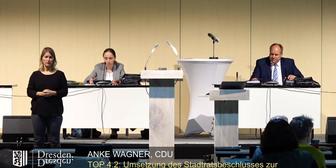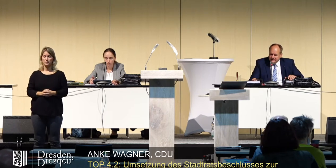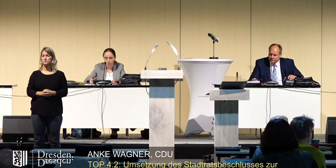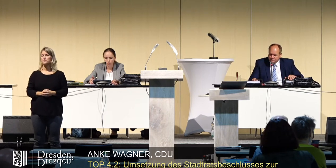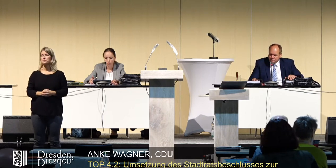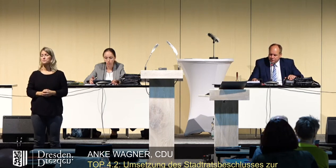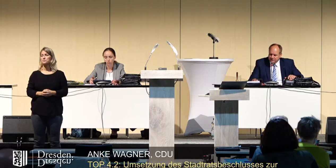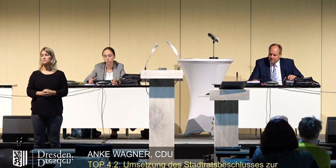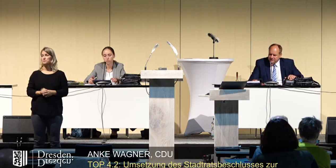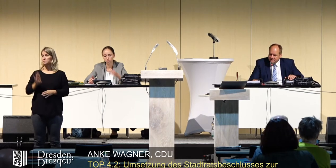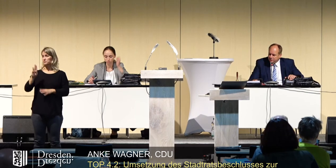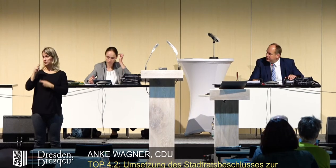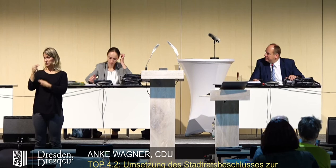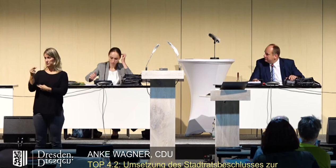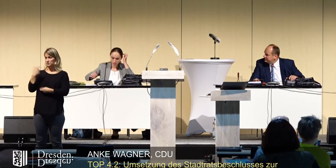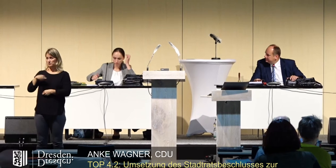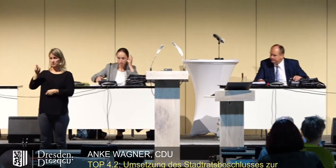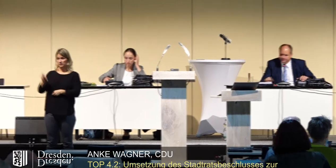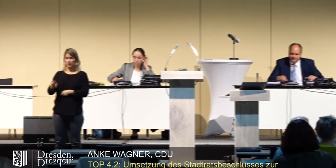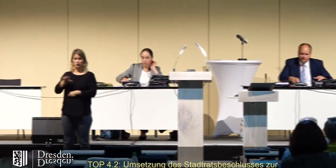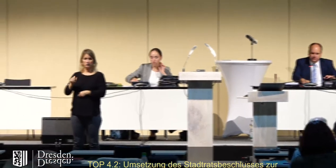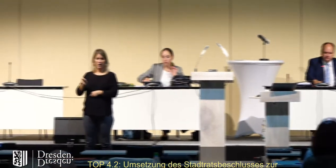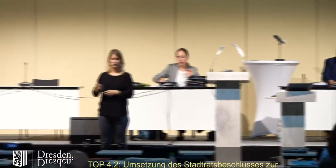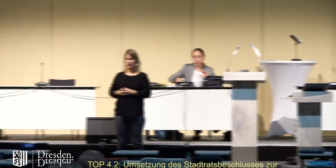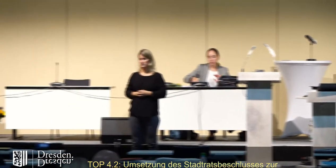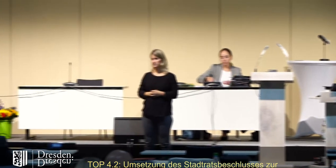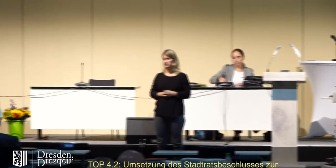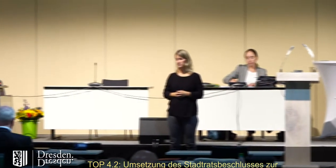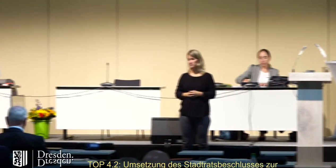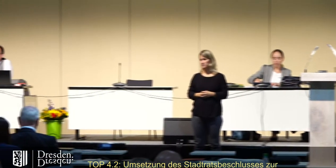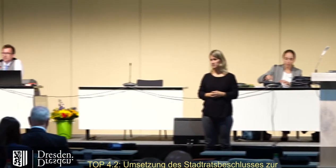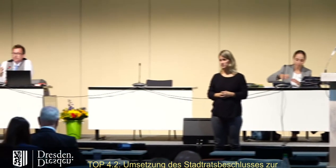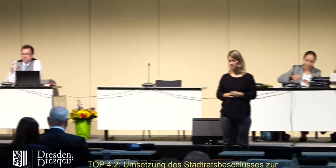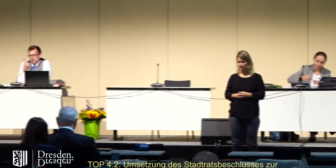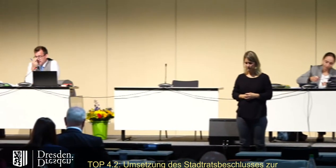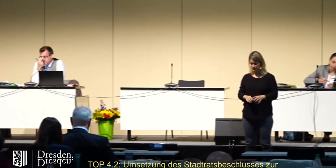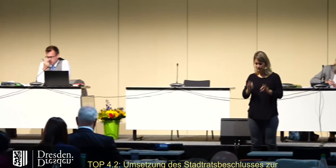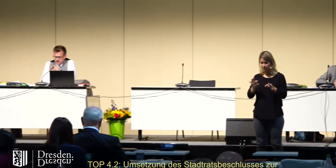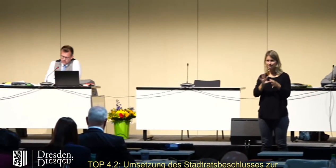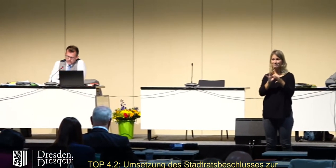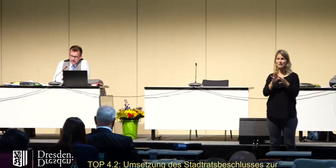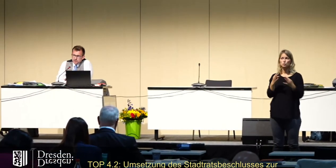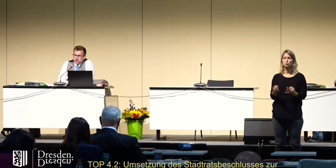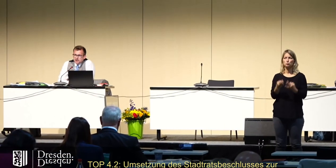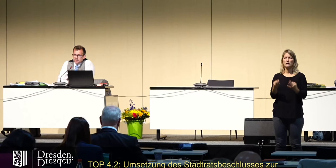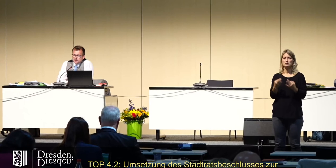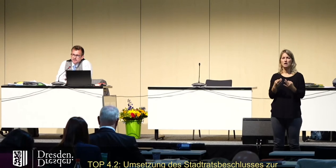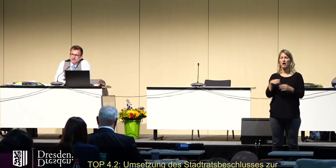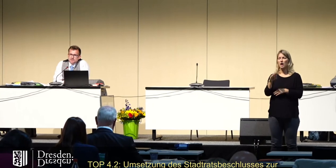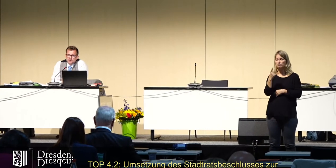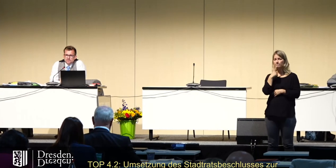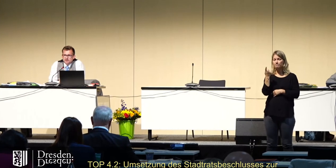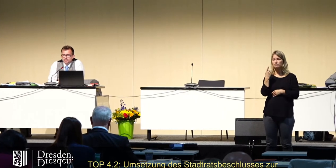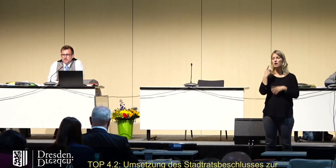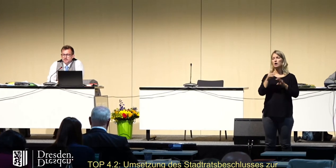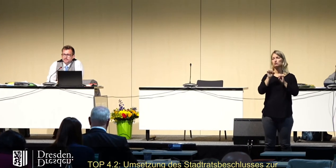Die Beantwortung übernimmt Herr Kollege Schmidt-Lamontin. Also vielleicht erstmal ganz kurz zur Ursache, warum müssen da überhaupt Radschutzstreifen hin? Es ist ja